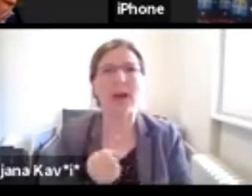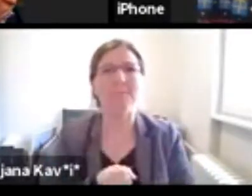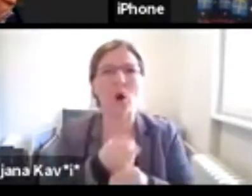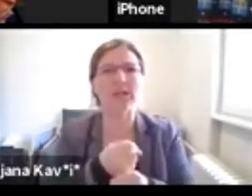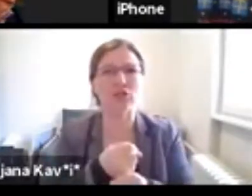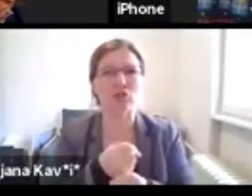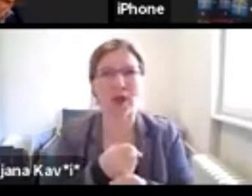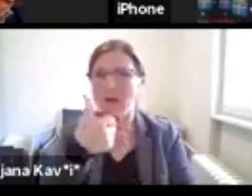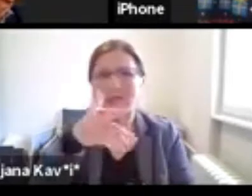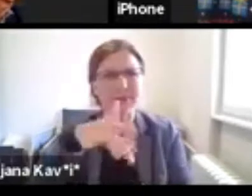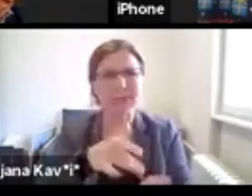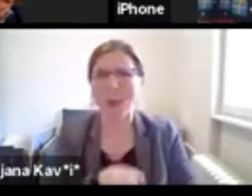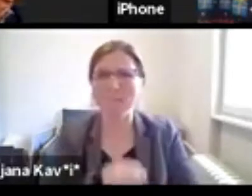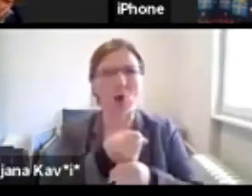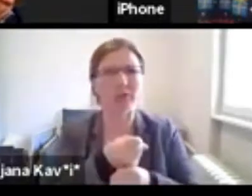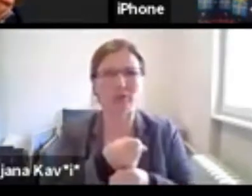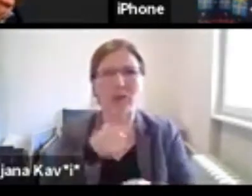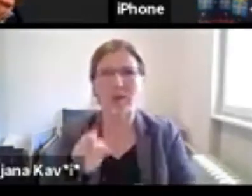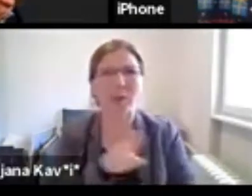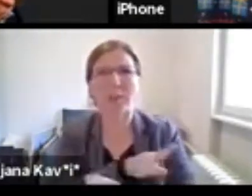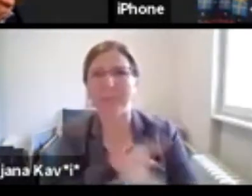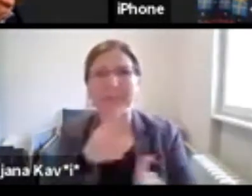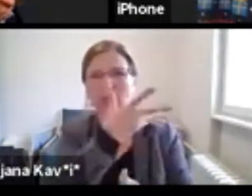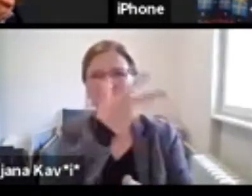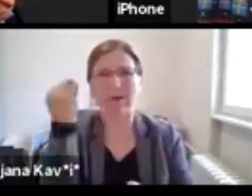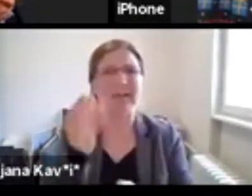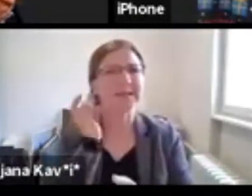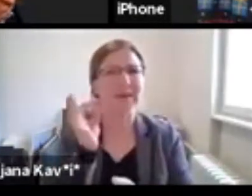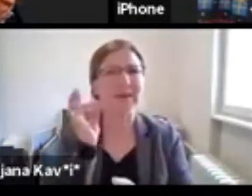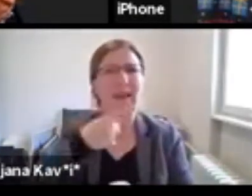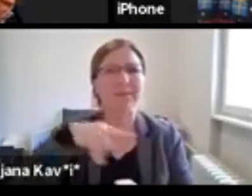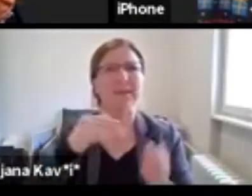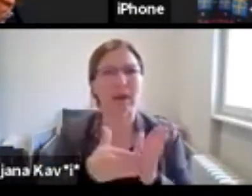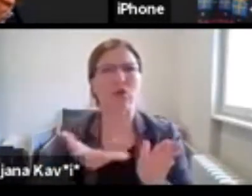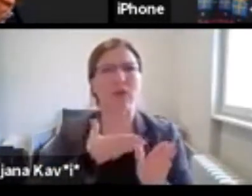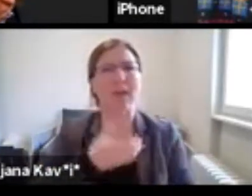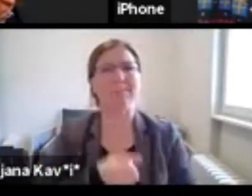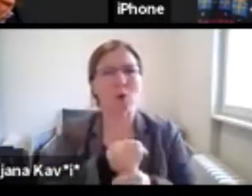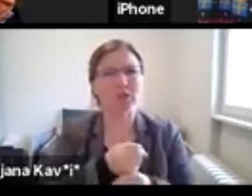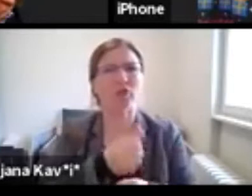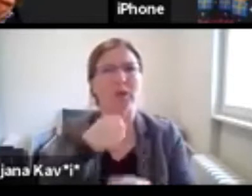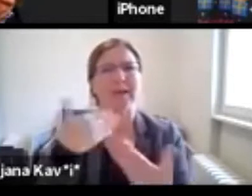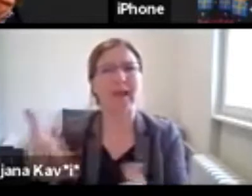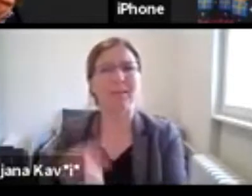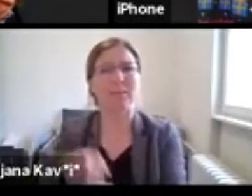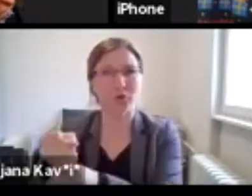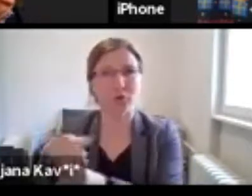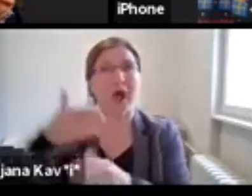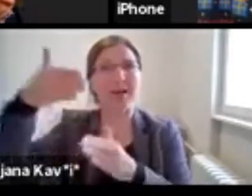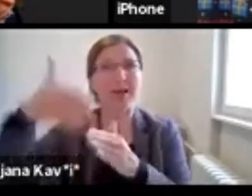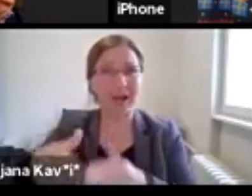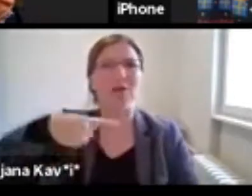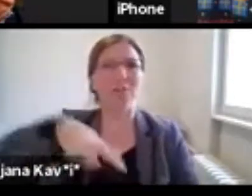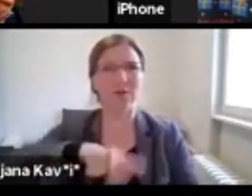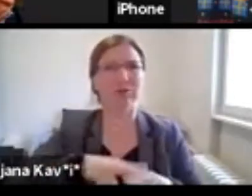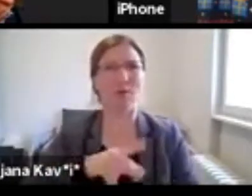smijemo zaboraviti, koja mora biti naša svakodnevica i izdržat ćemo do kraja jači za još jedno iskustvo.